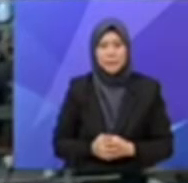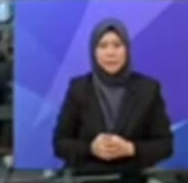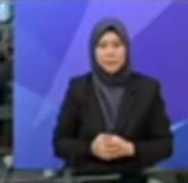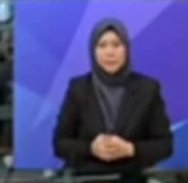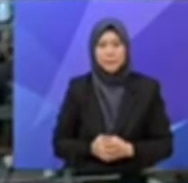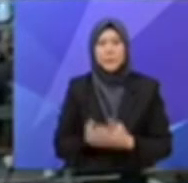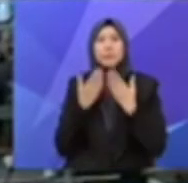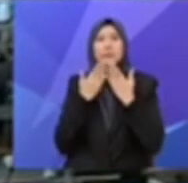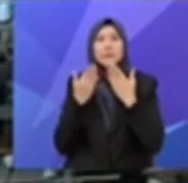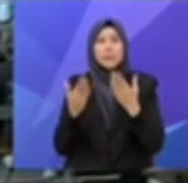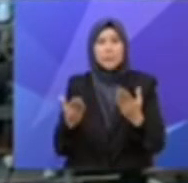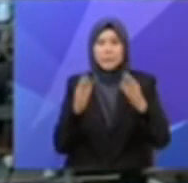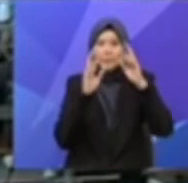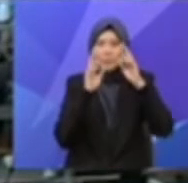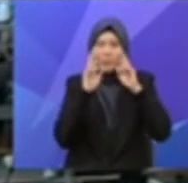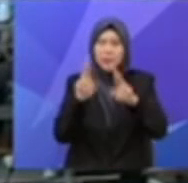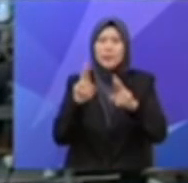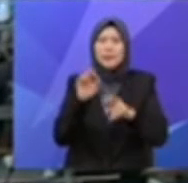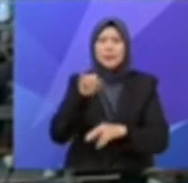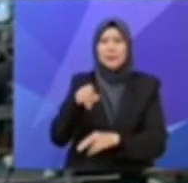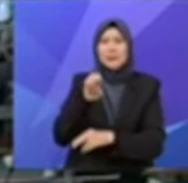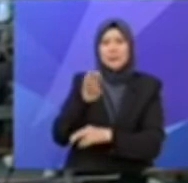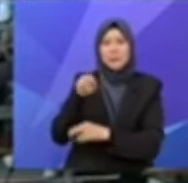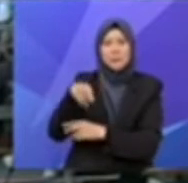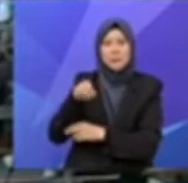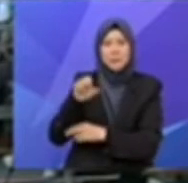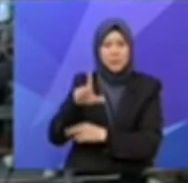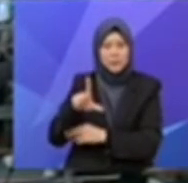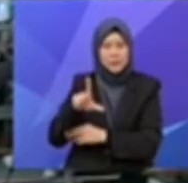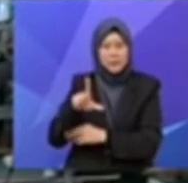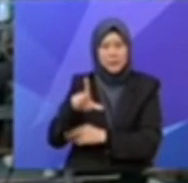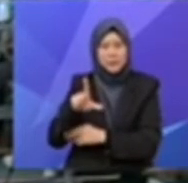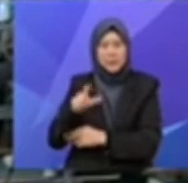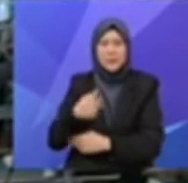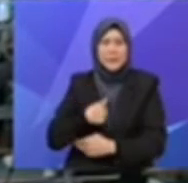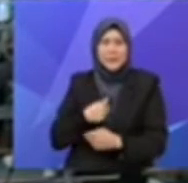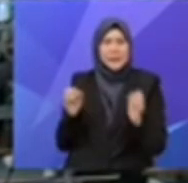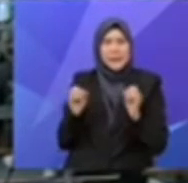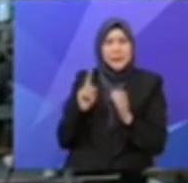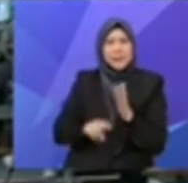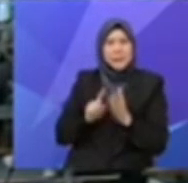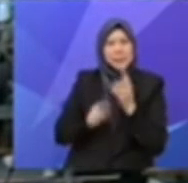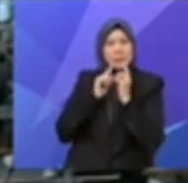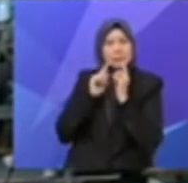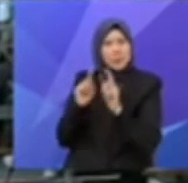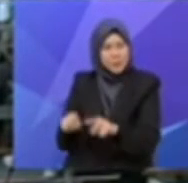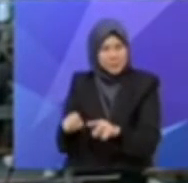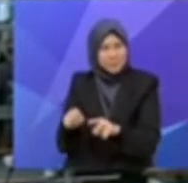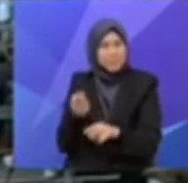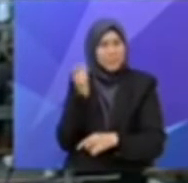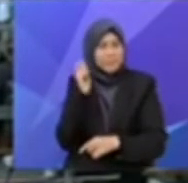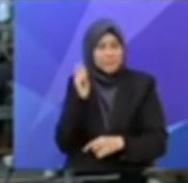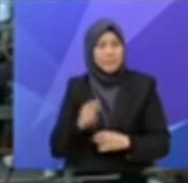Space yang normal full saya jadi Rabu anak jawab aku yang disebut